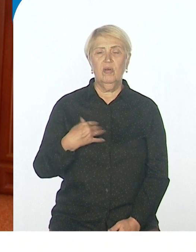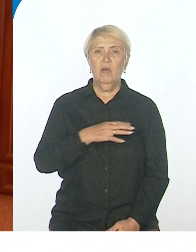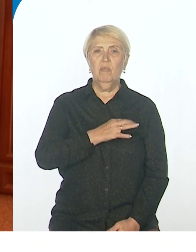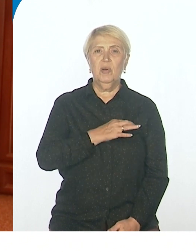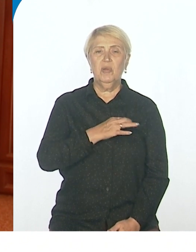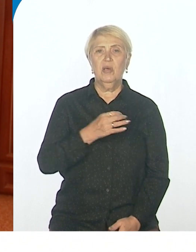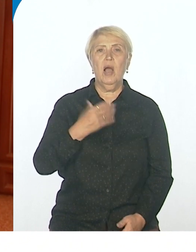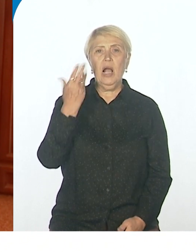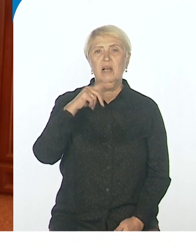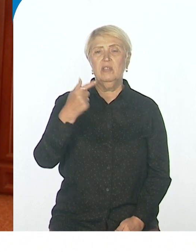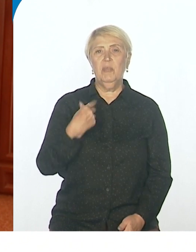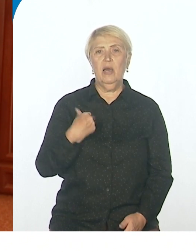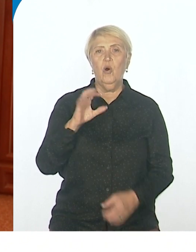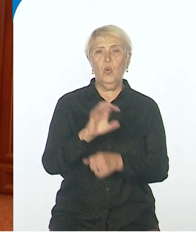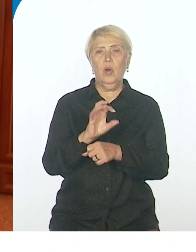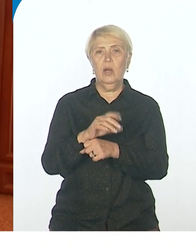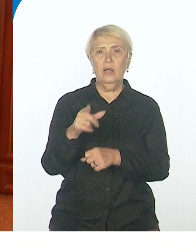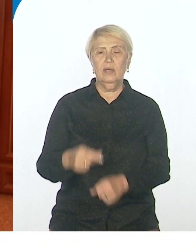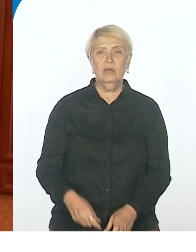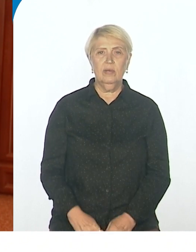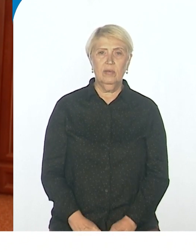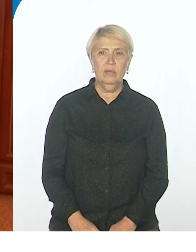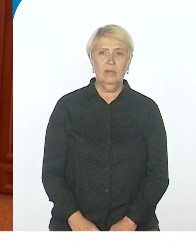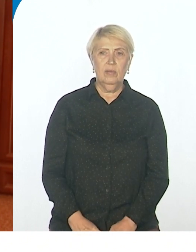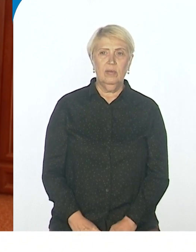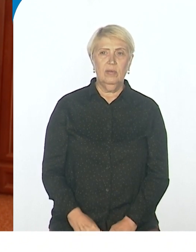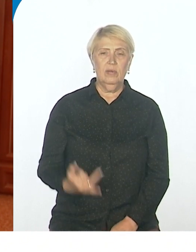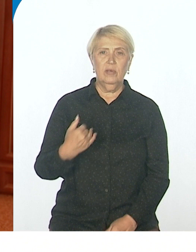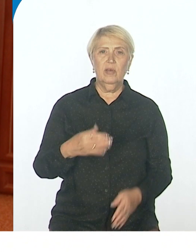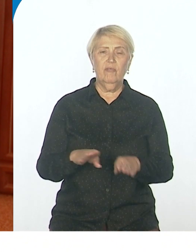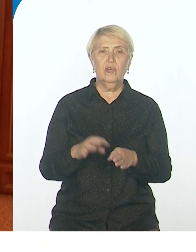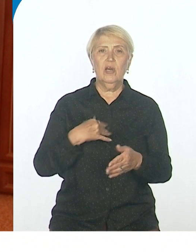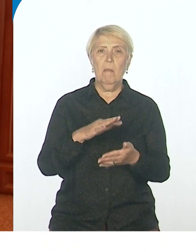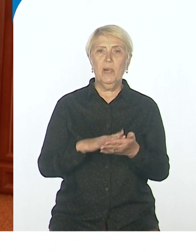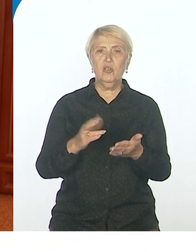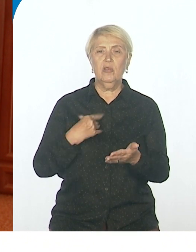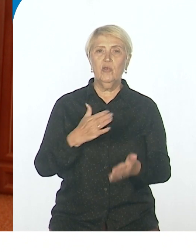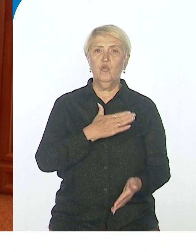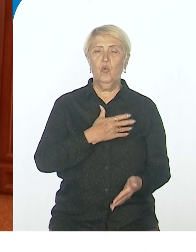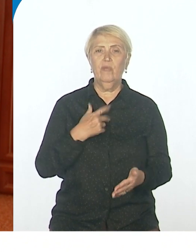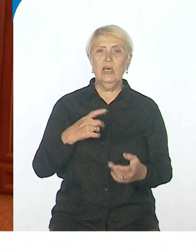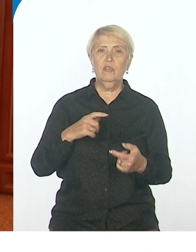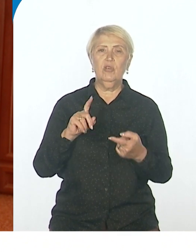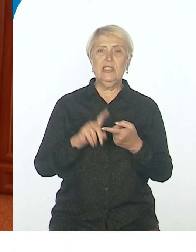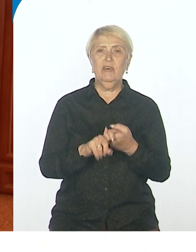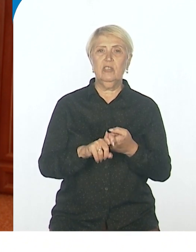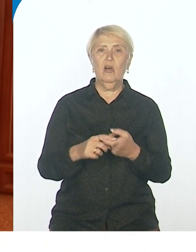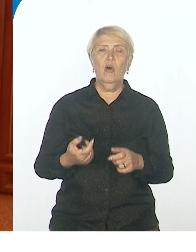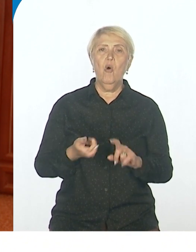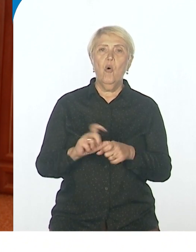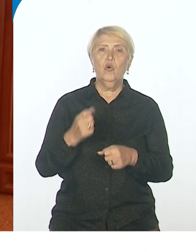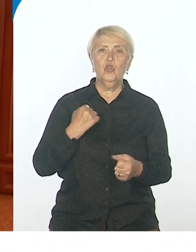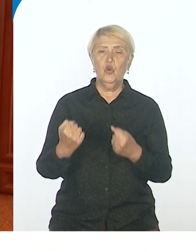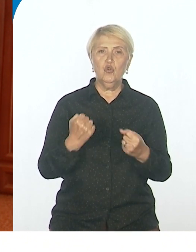есть отморозок военный. Ну и вот пошла такая духовная схватка, очень жесткая, очень